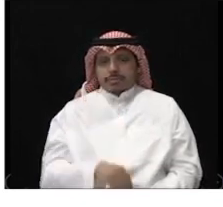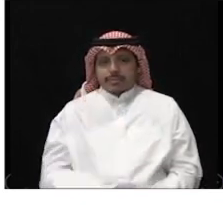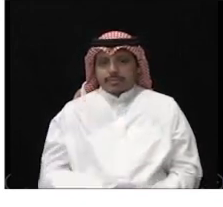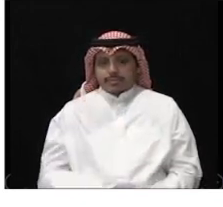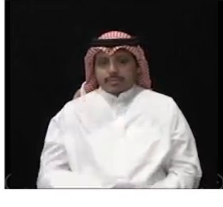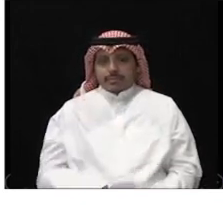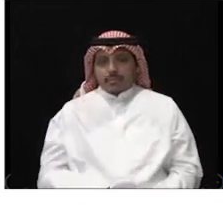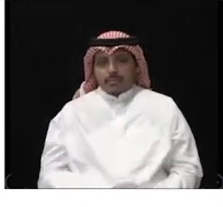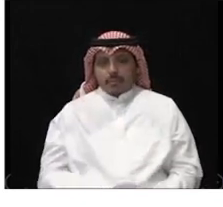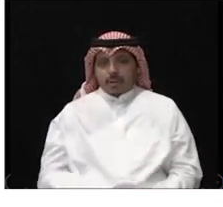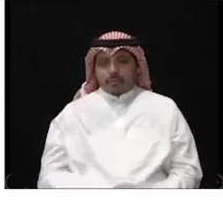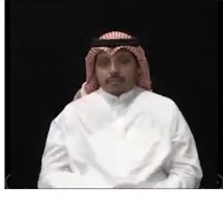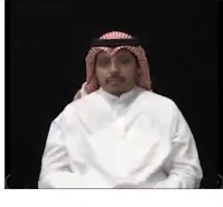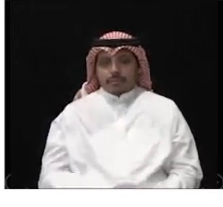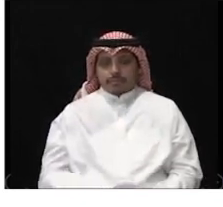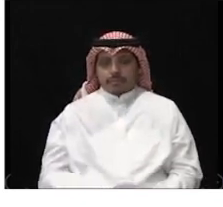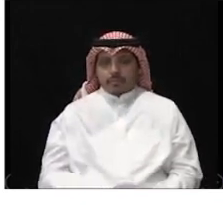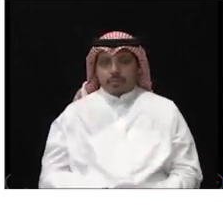نقرأ مع بعض،